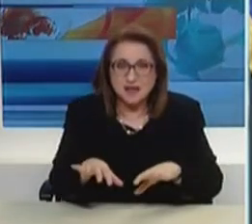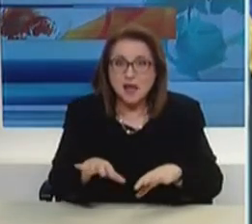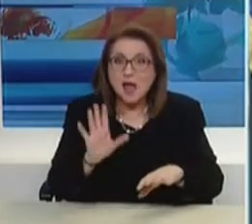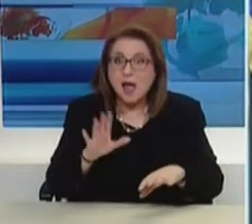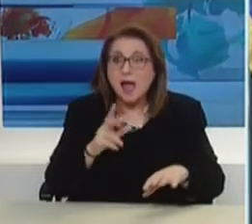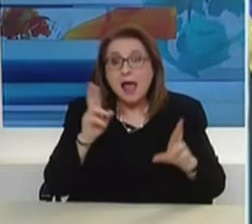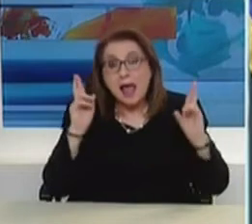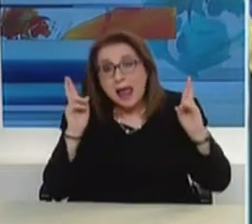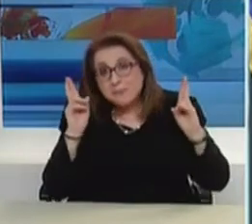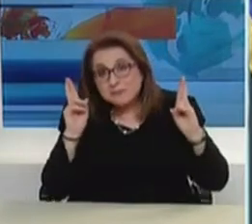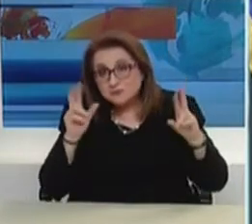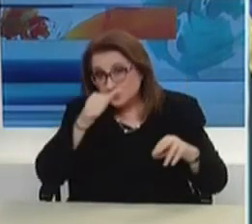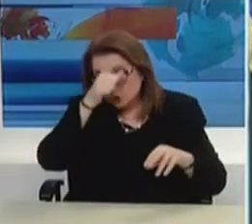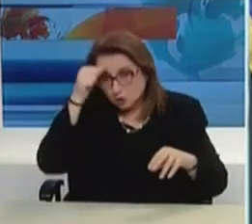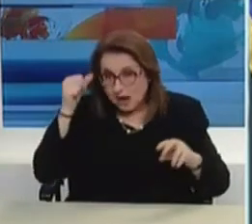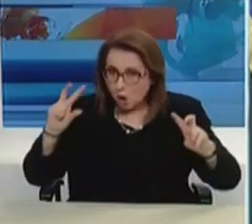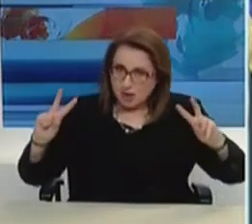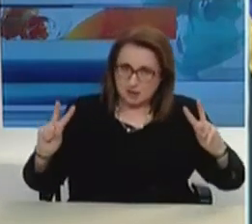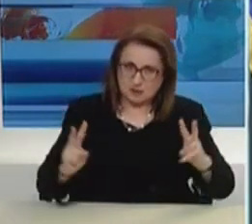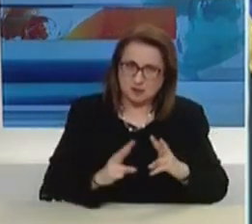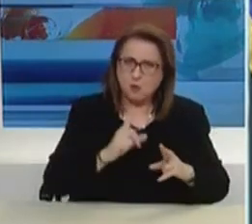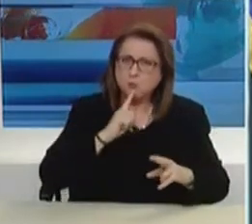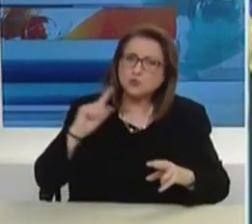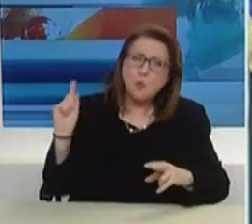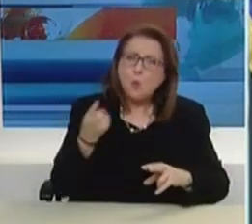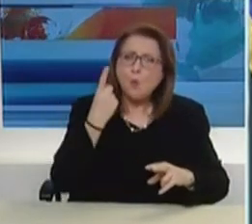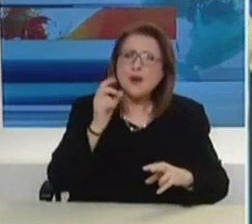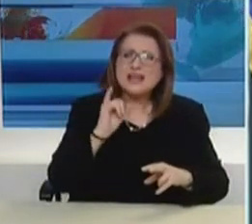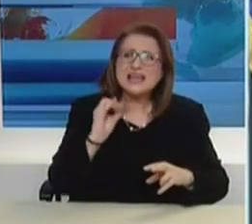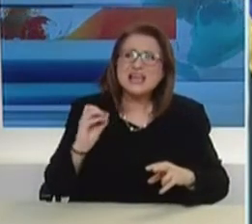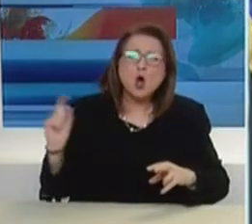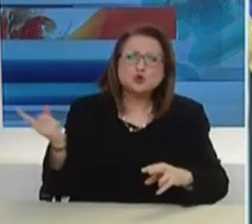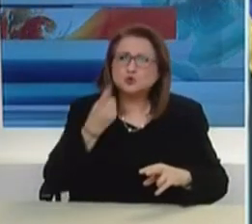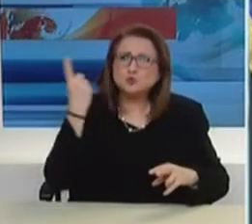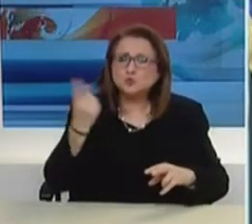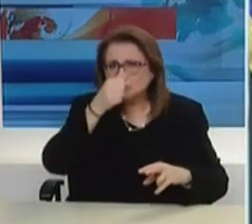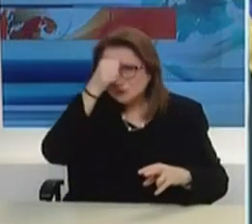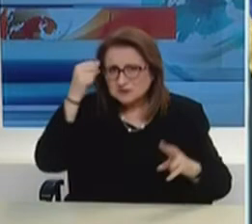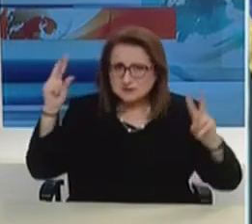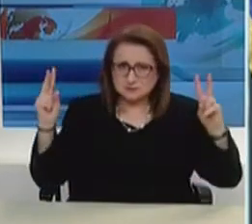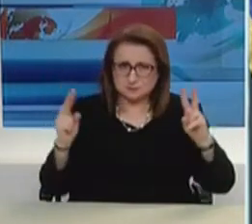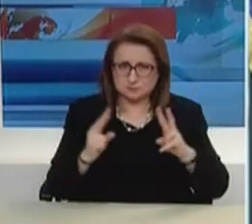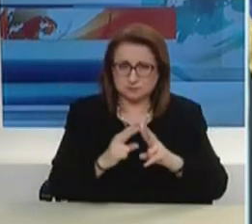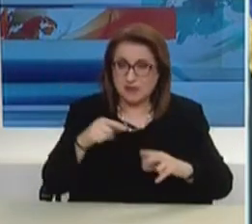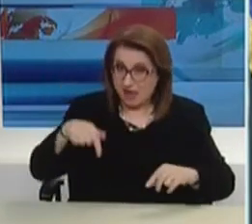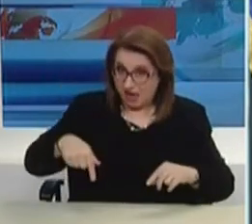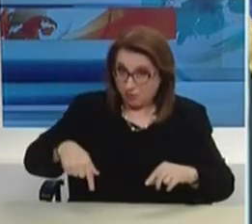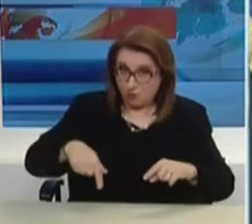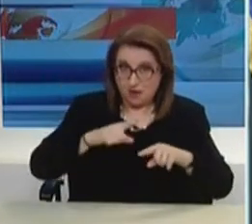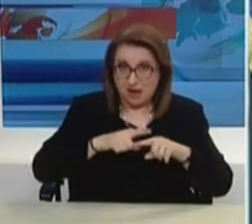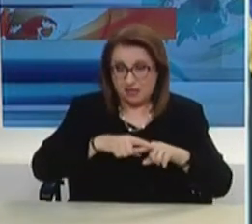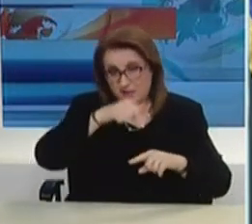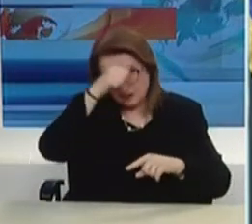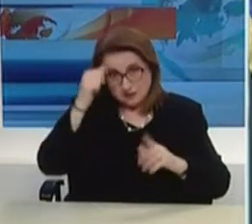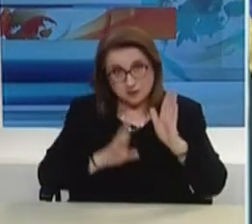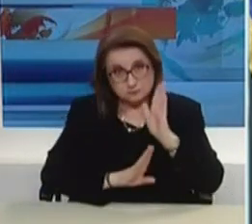θα μειωθεί η διασπορά του, όπως γίνεται για όλους τους αναπνευστικούς ιούς, και θα μειωθεί και η επιβίωσή του στο περιβάλλον, στην πατρίδα μας, η οποία έχει κάποιες ειδικές συνθήκες και